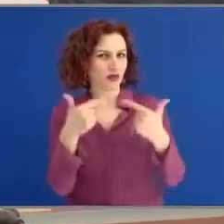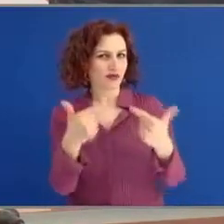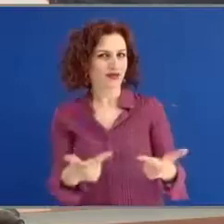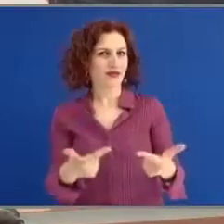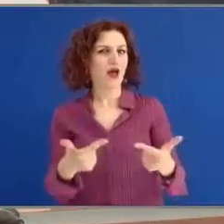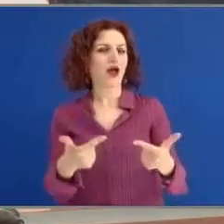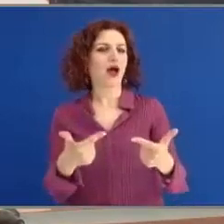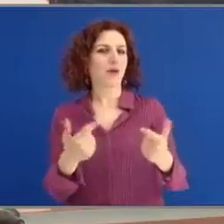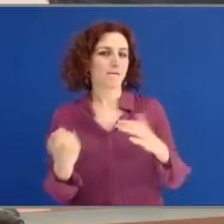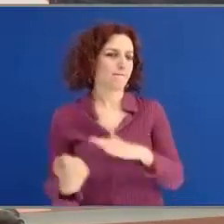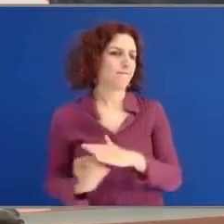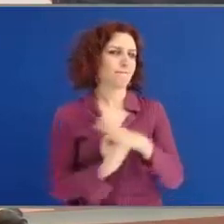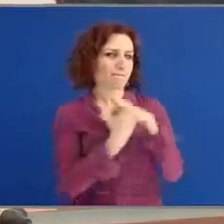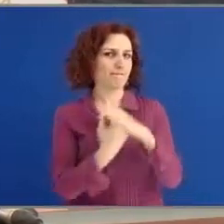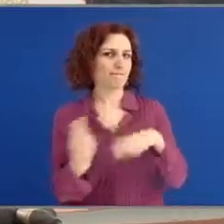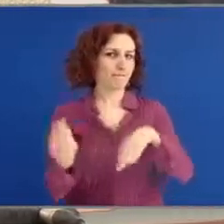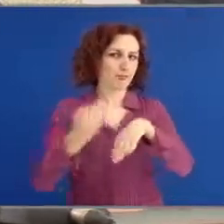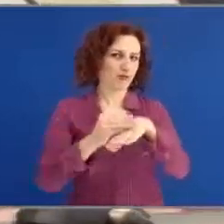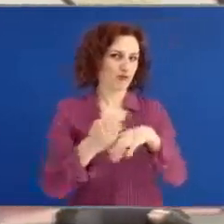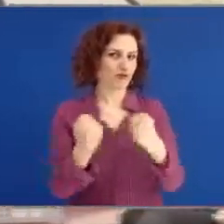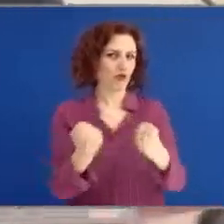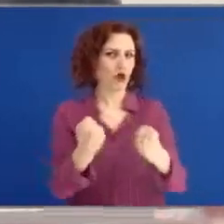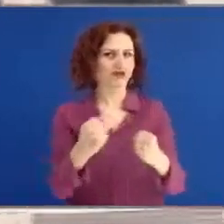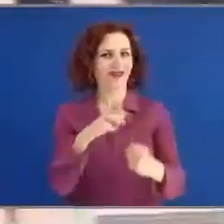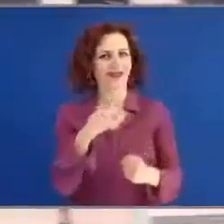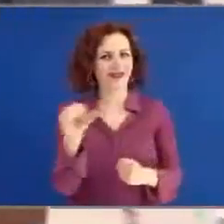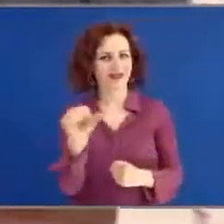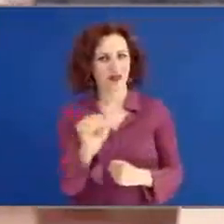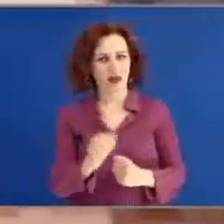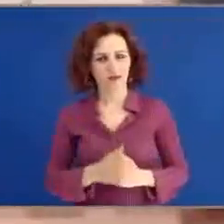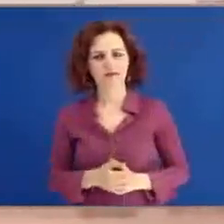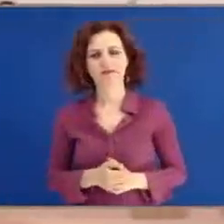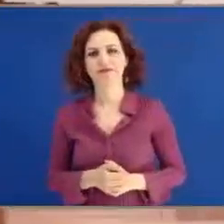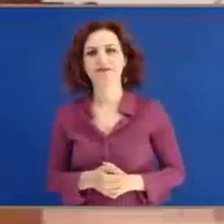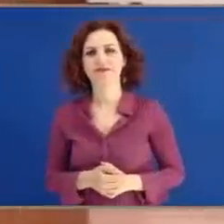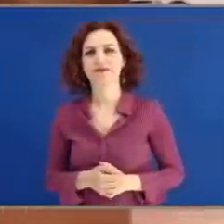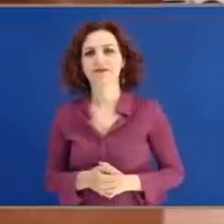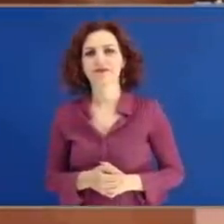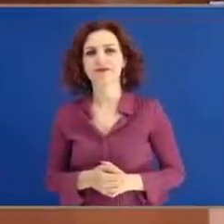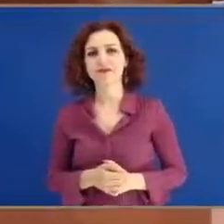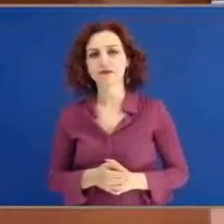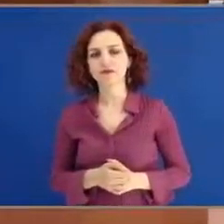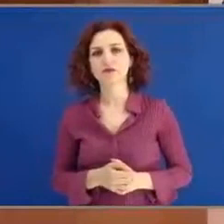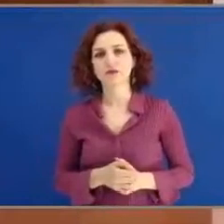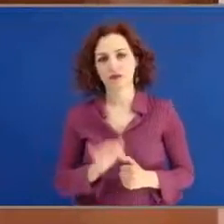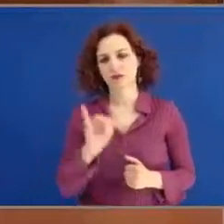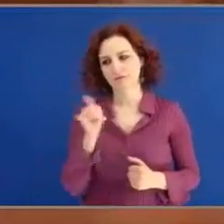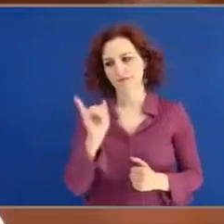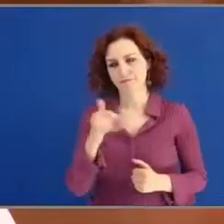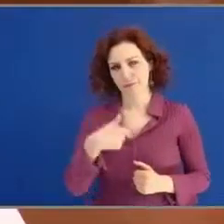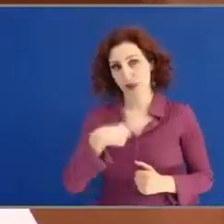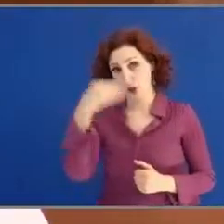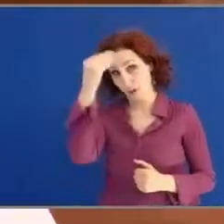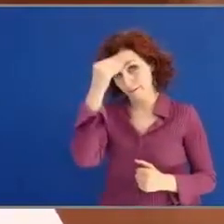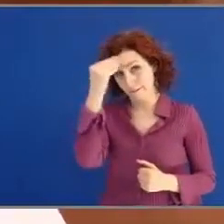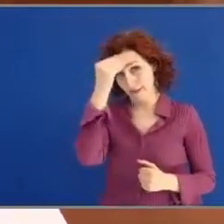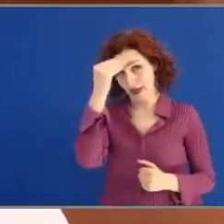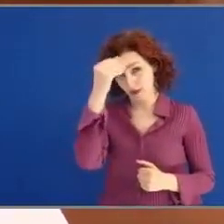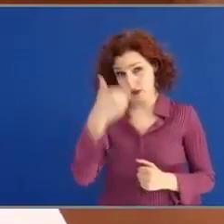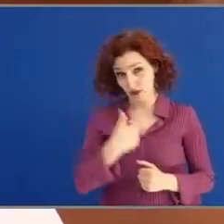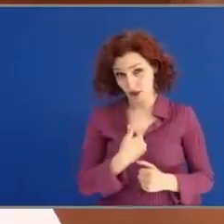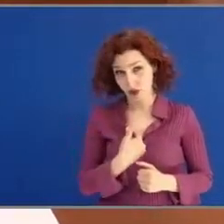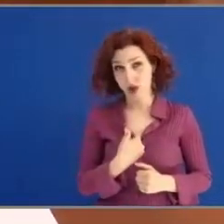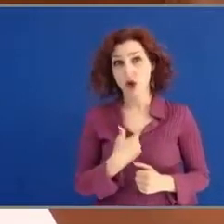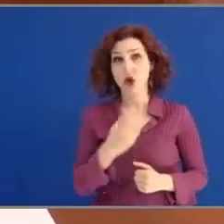RSA. Sì, io penso questo. Imparare e trarre lezioni dall'esperienza